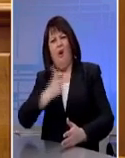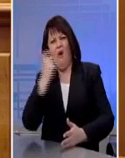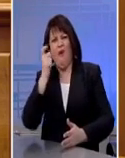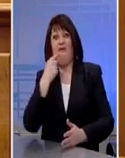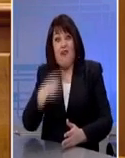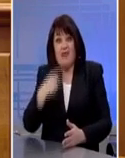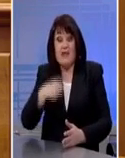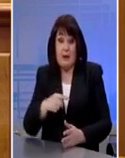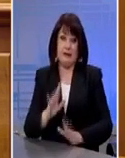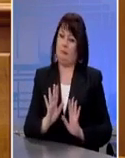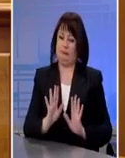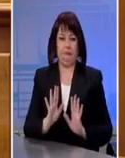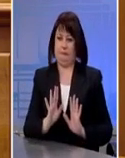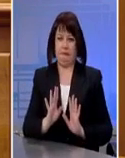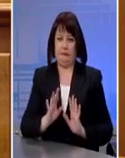έτσι.